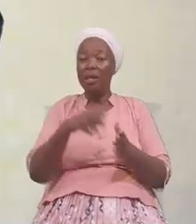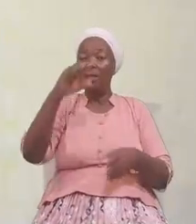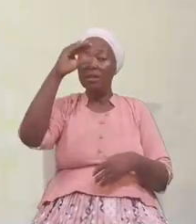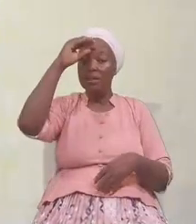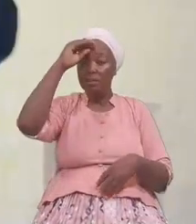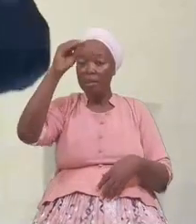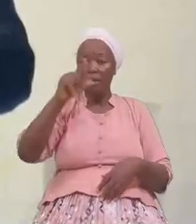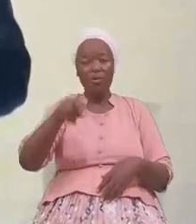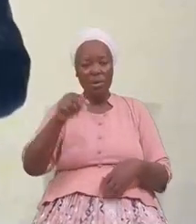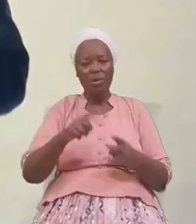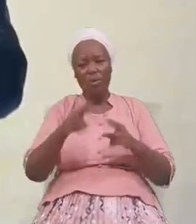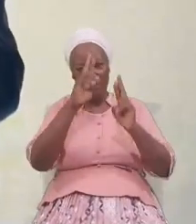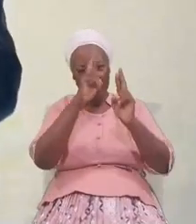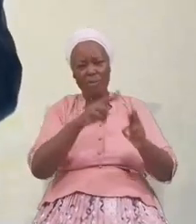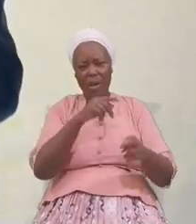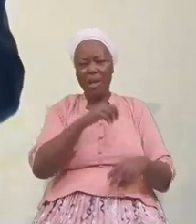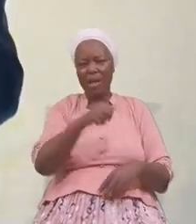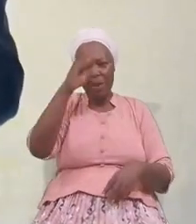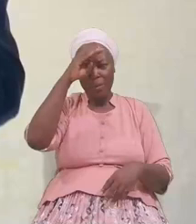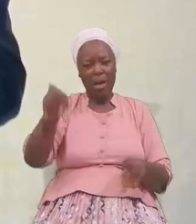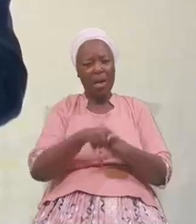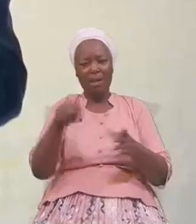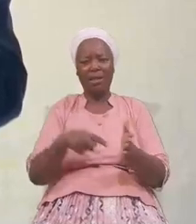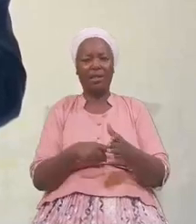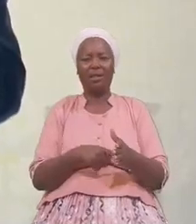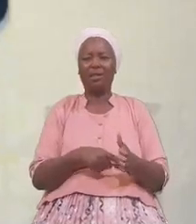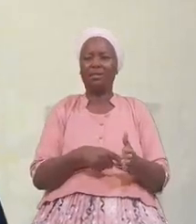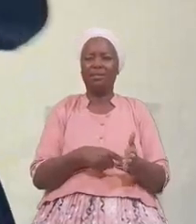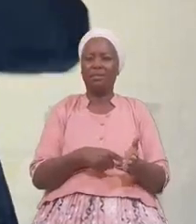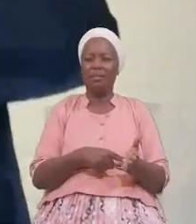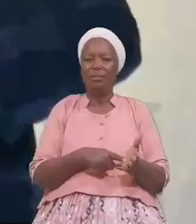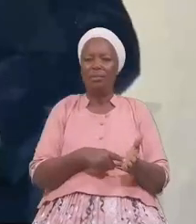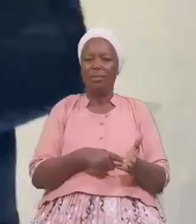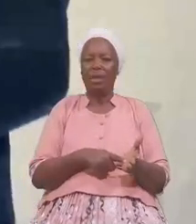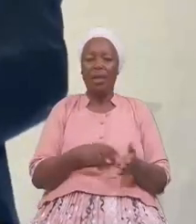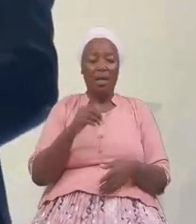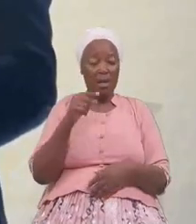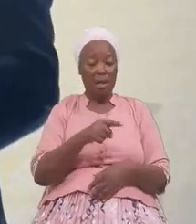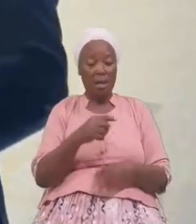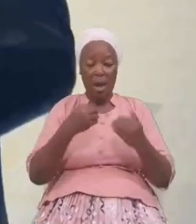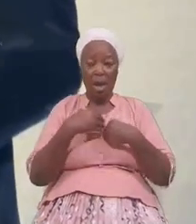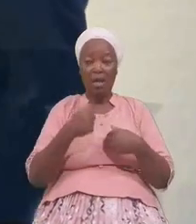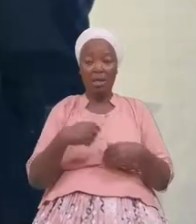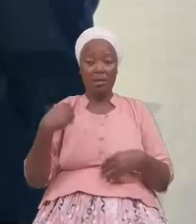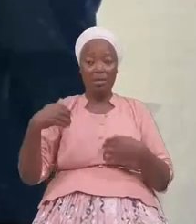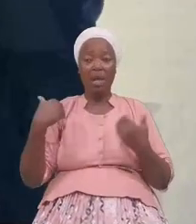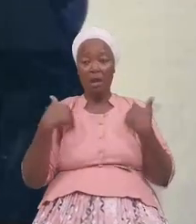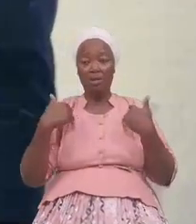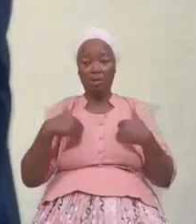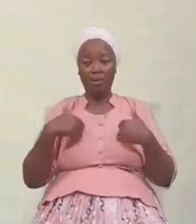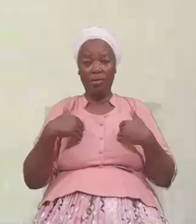vous devez respecter un homme comme celui-ci. Il avait un habit. En Israël, à